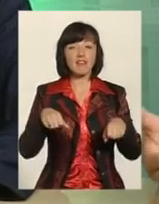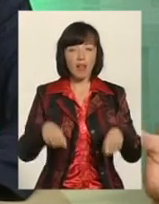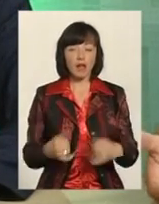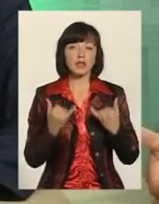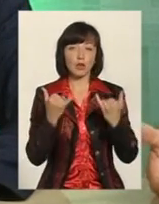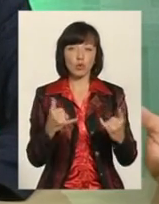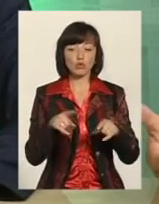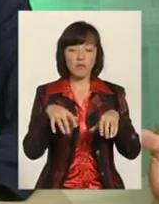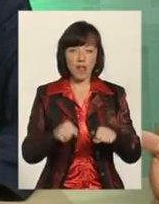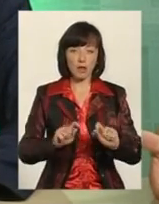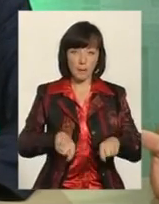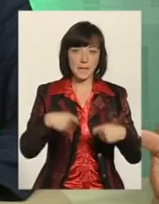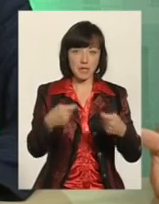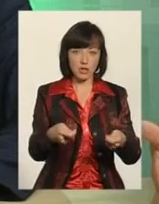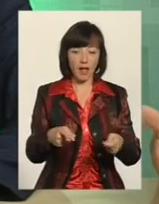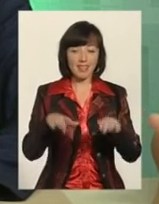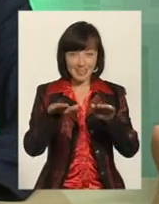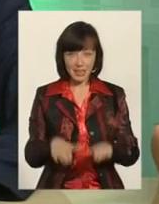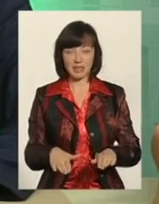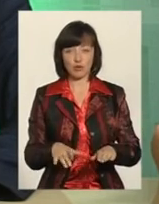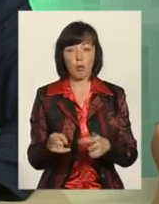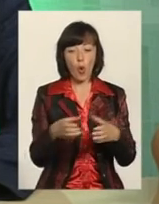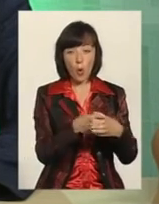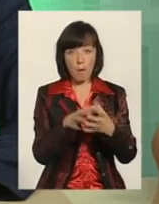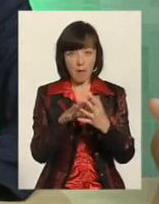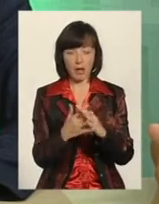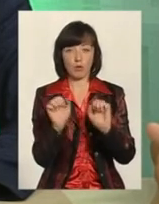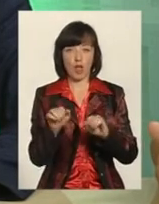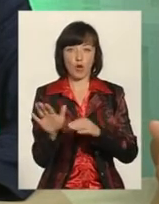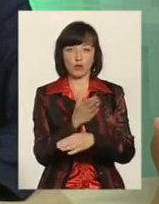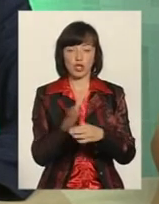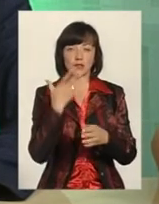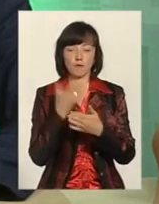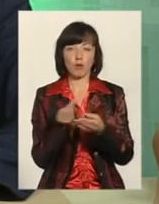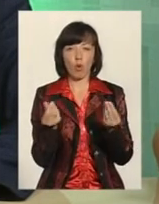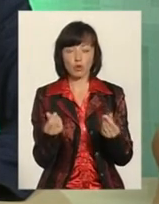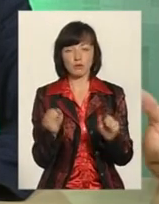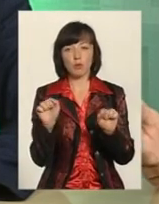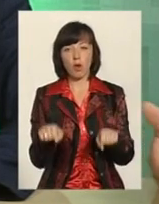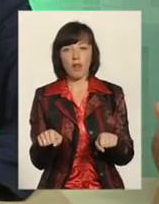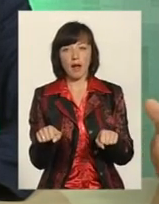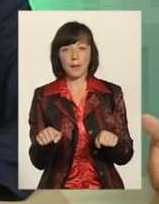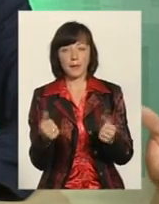щоб влада вся перейшла на низи, щоб громада могла розпоряджатися своїми коштами, щоб вона могла